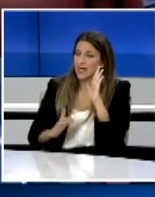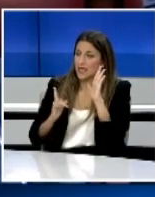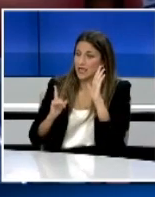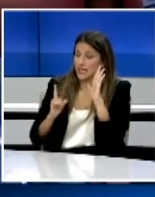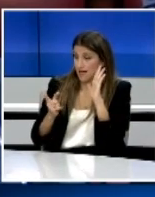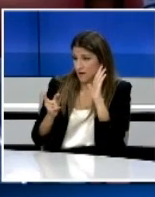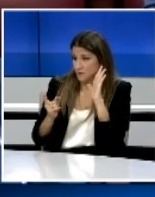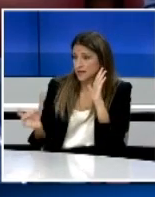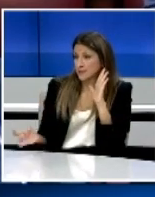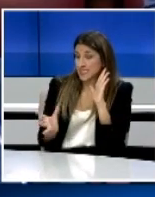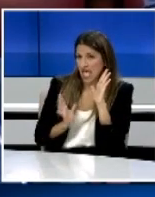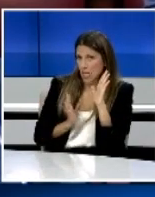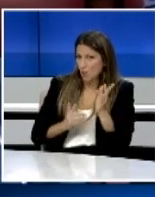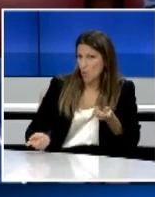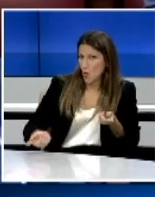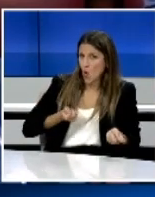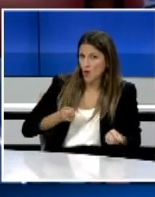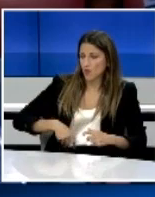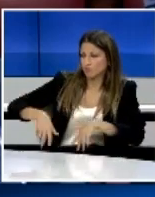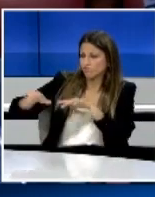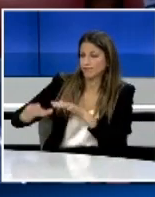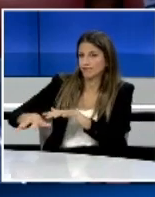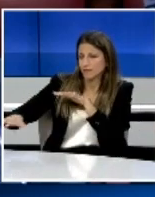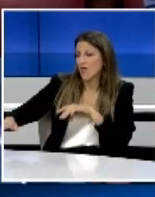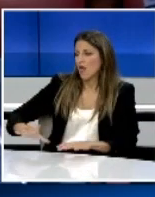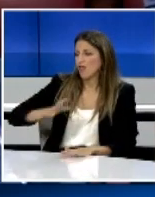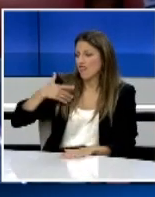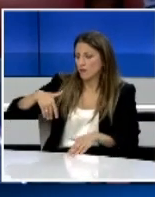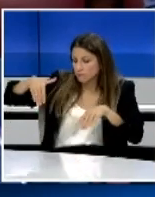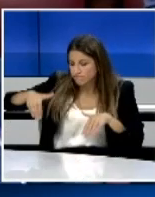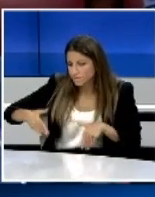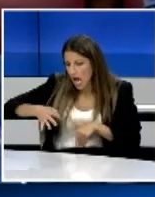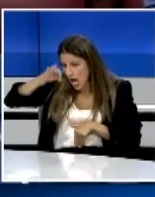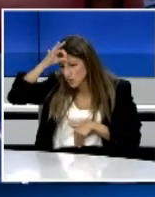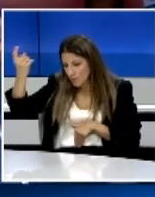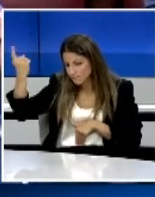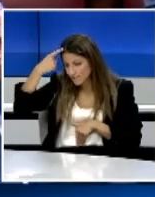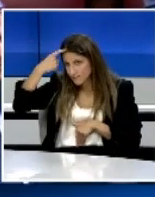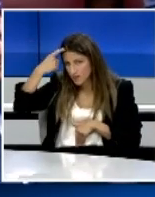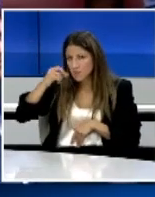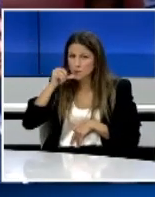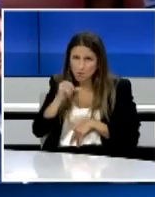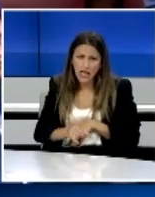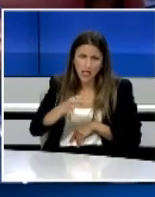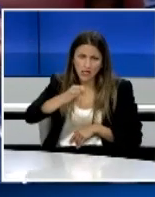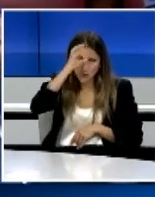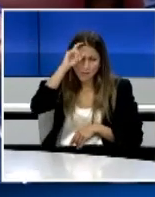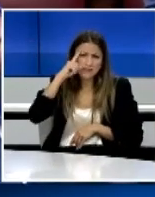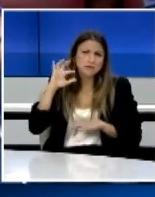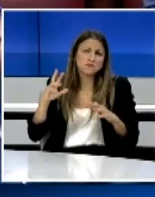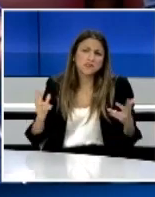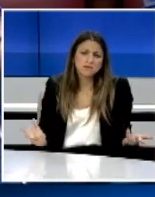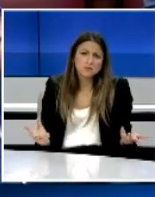οι οργανωτές και οι διαδηλωτές στις εντολές της αστυνομίας, οι οποίες κάθε φορά υπόκεινται